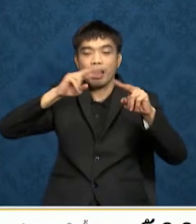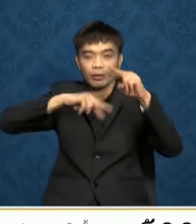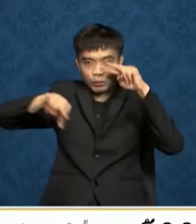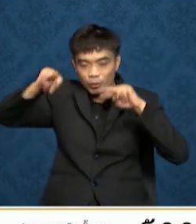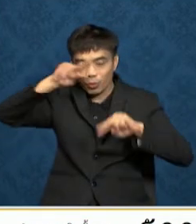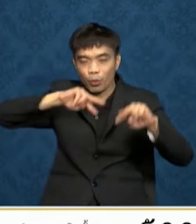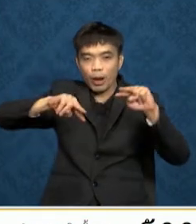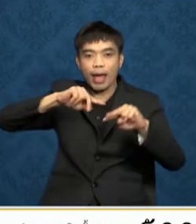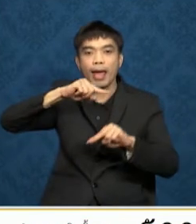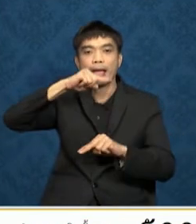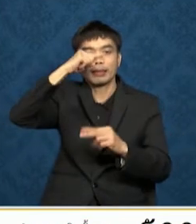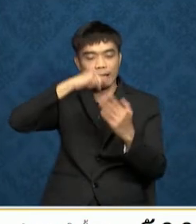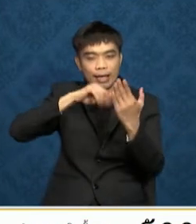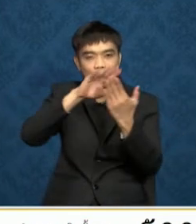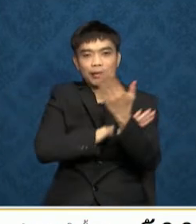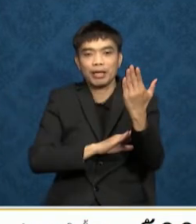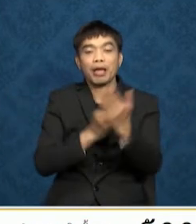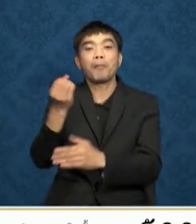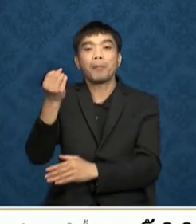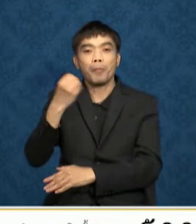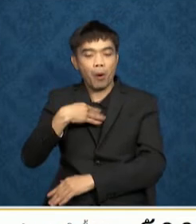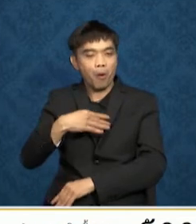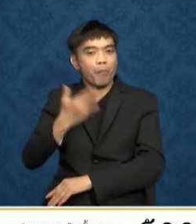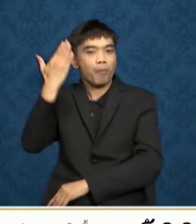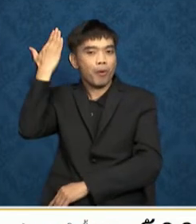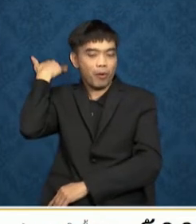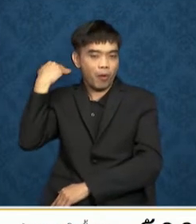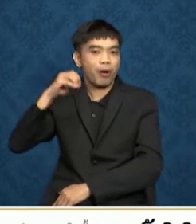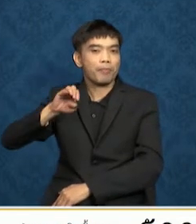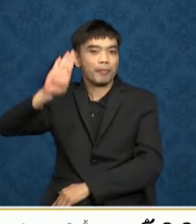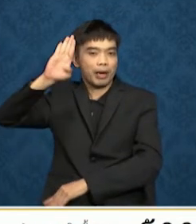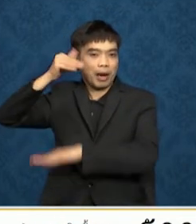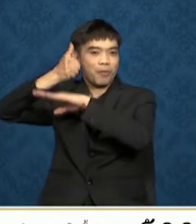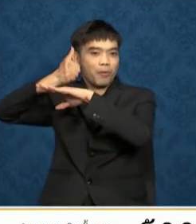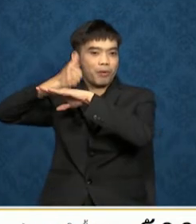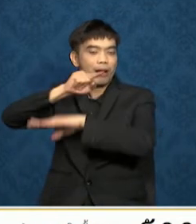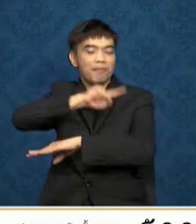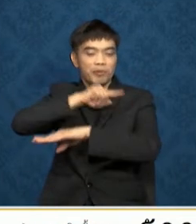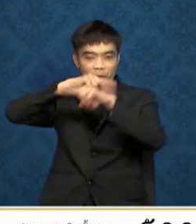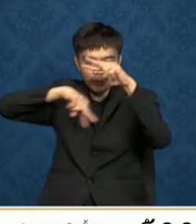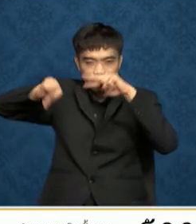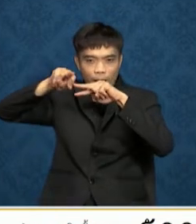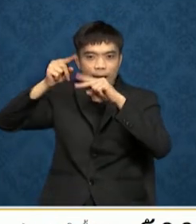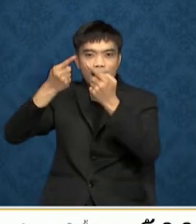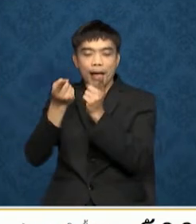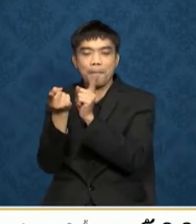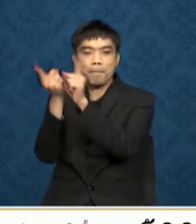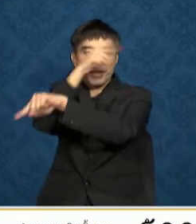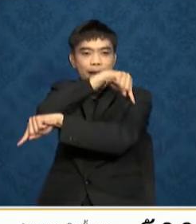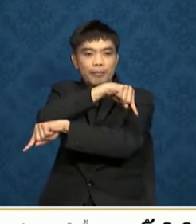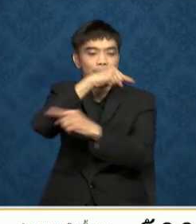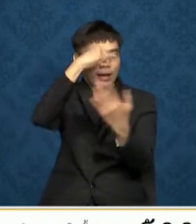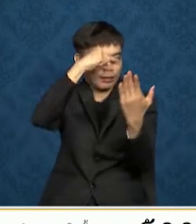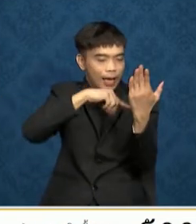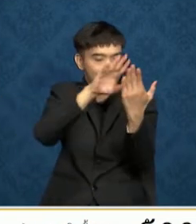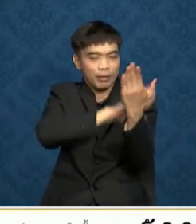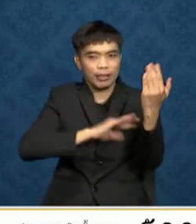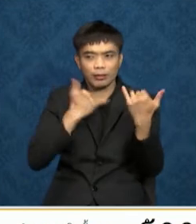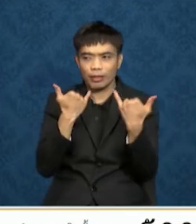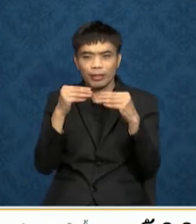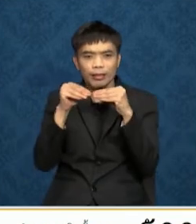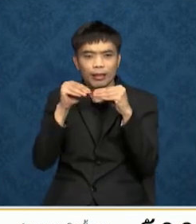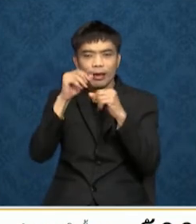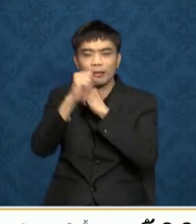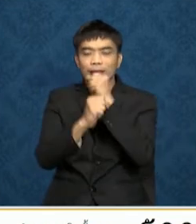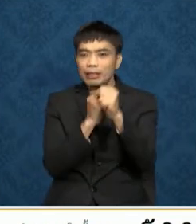บริษัทและประสบความสำเร็จในการบริหารบริษัทแต่วันที่บริหารประเทศชาติเกือบจะครบ 1ปีแล้วกลับ